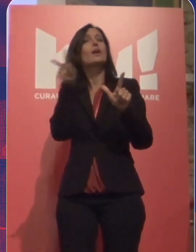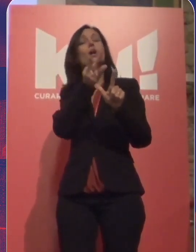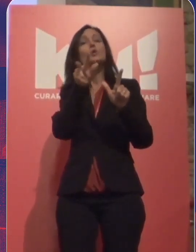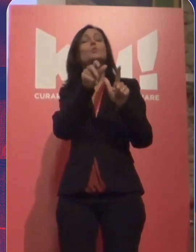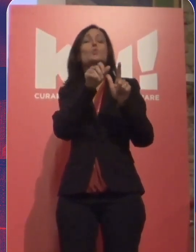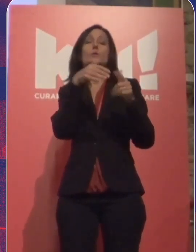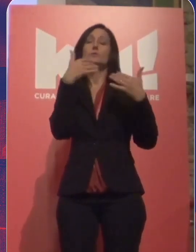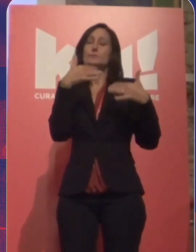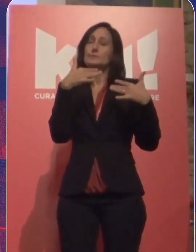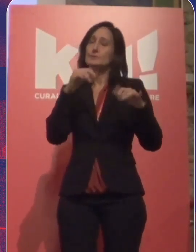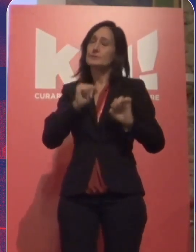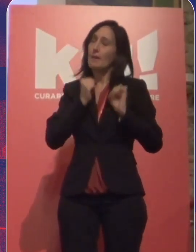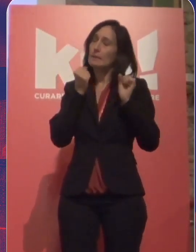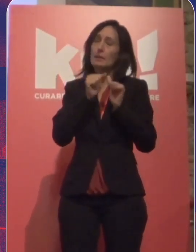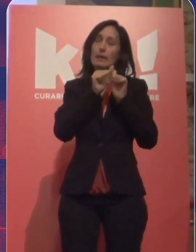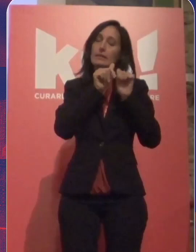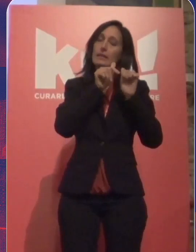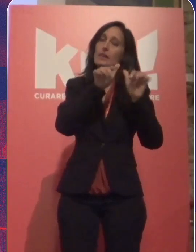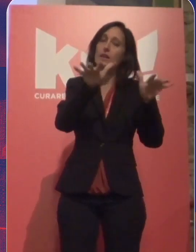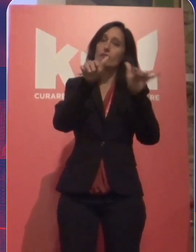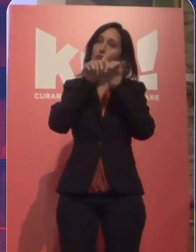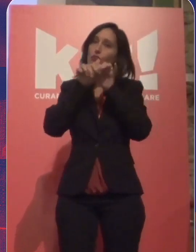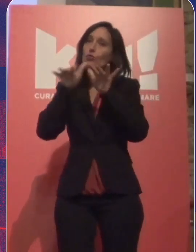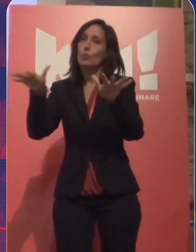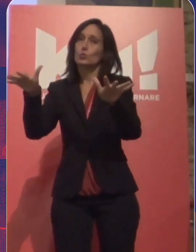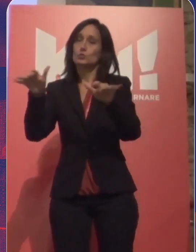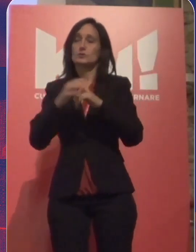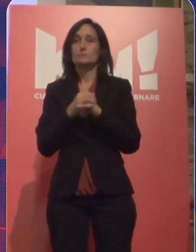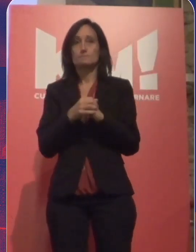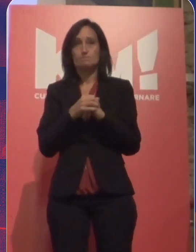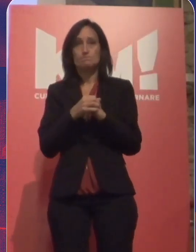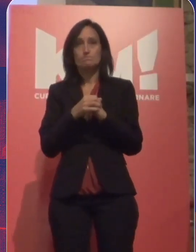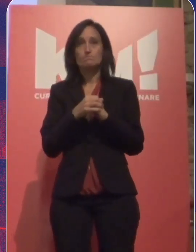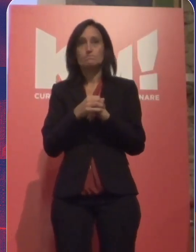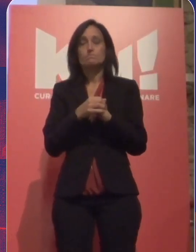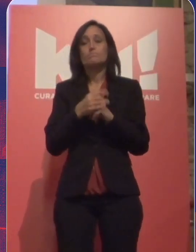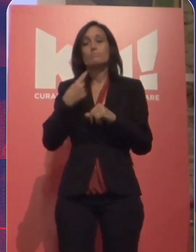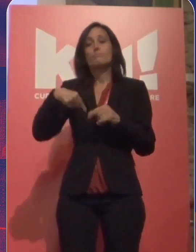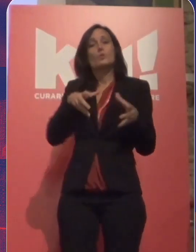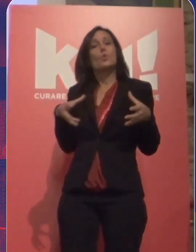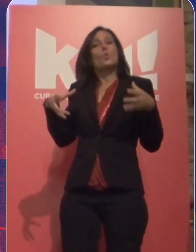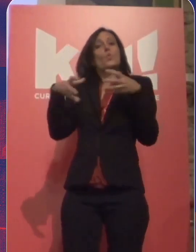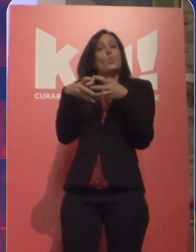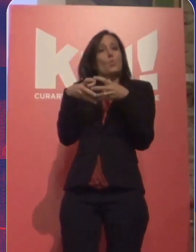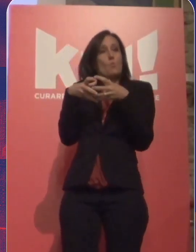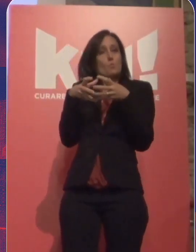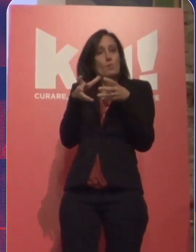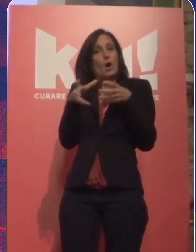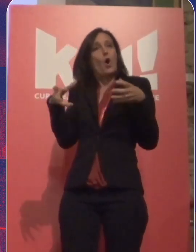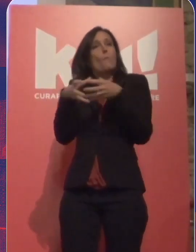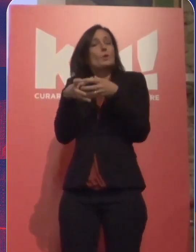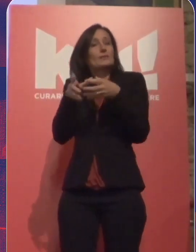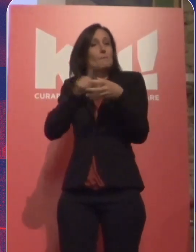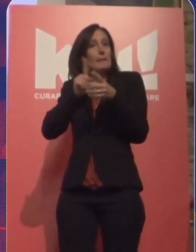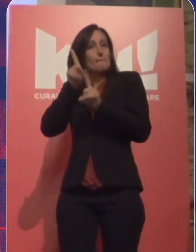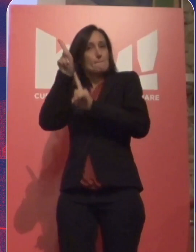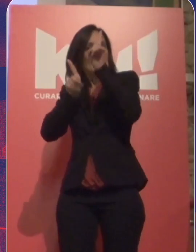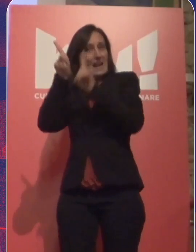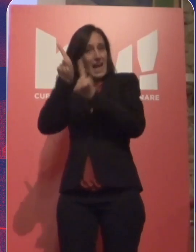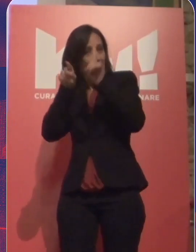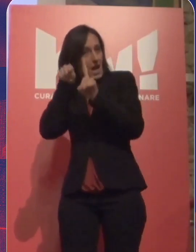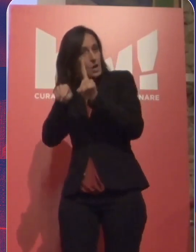diffusa noi abbiamo nella nostra professione della mia comunità a milano il nostro centro